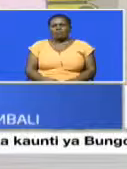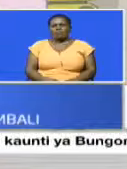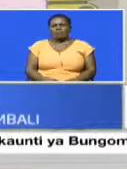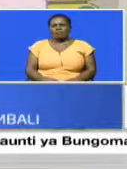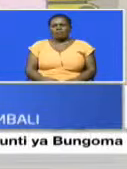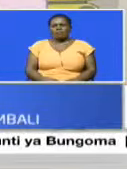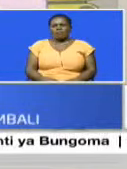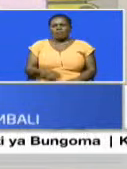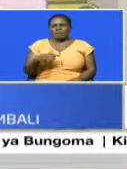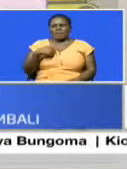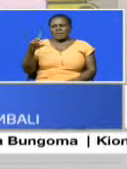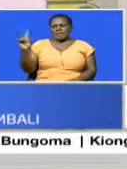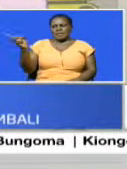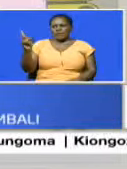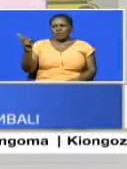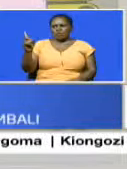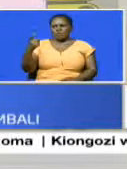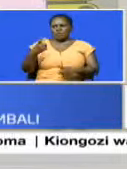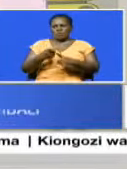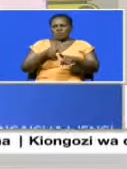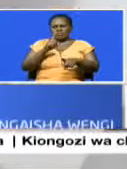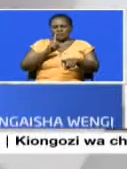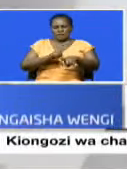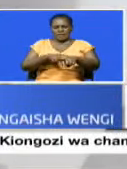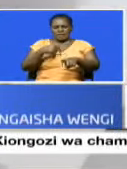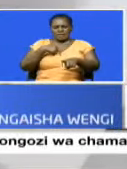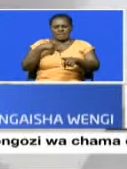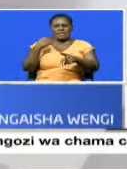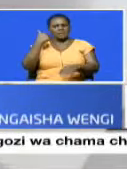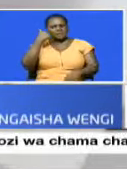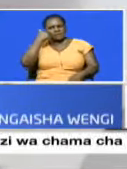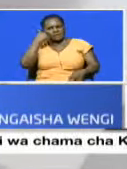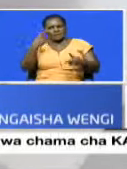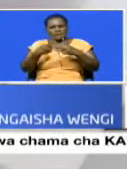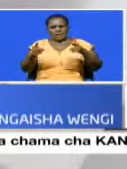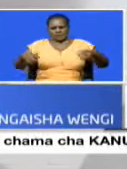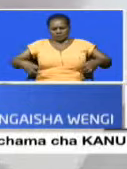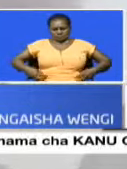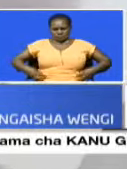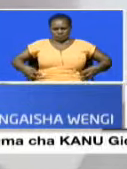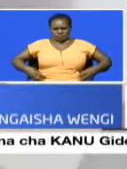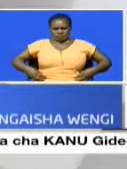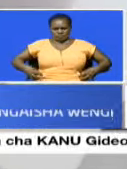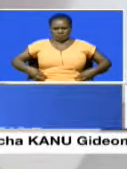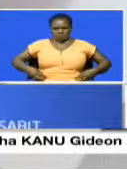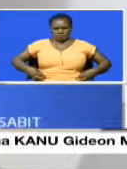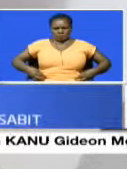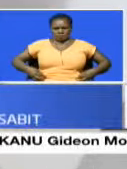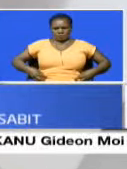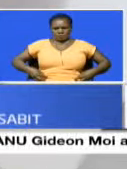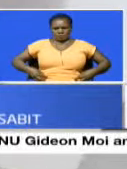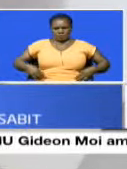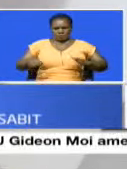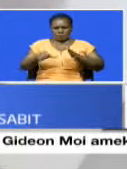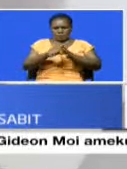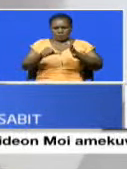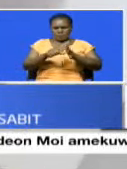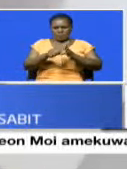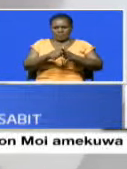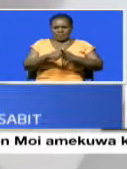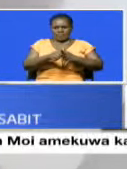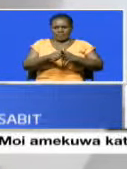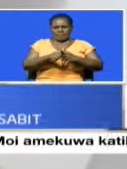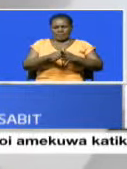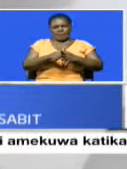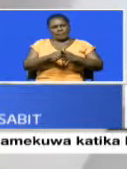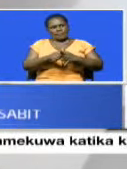Na nimekuwa Nairobi tangu nimepata shida hii ya figo au kidney problem. nimekuwa